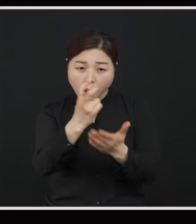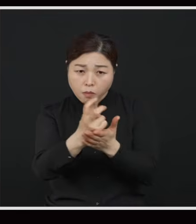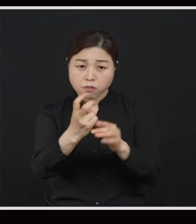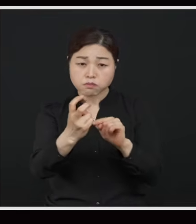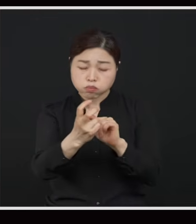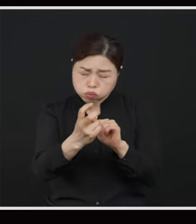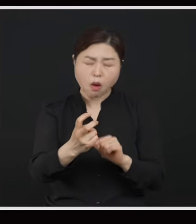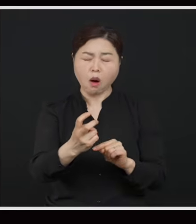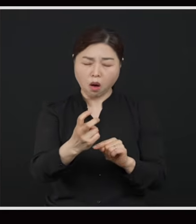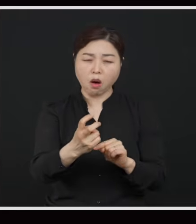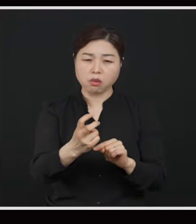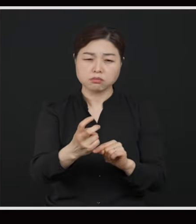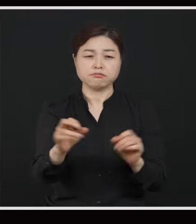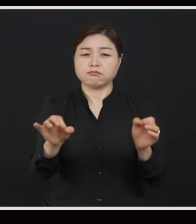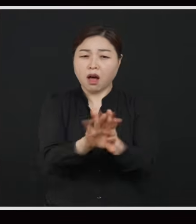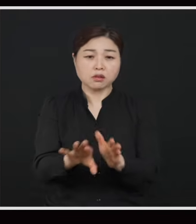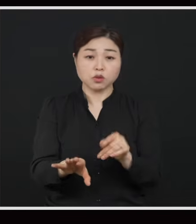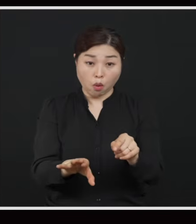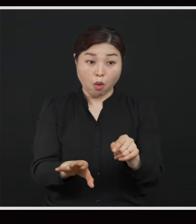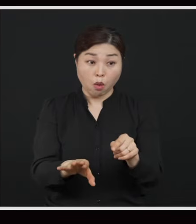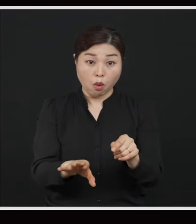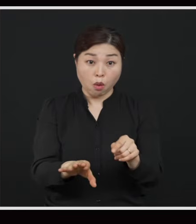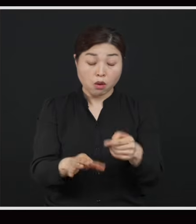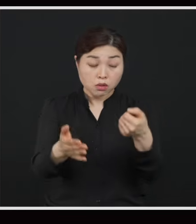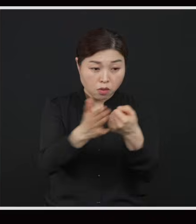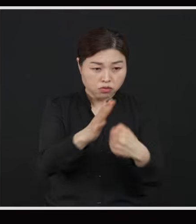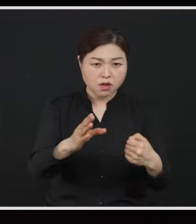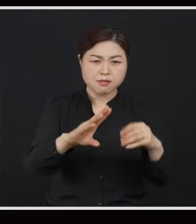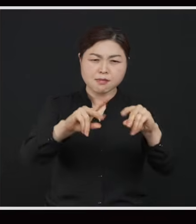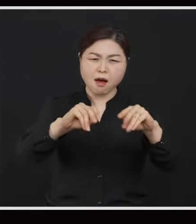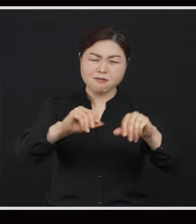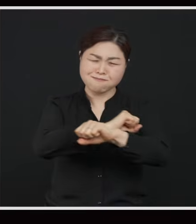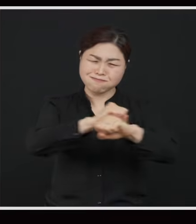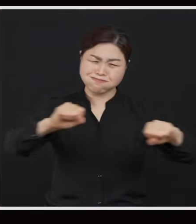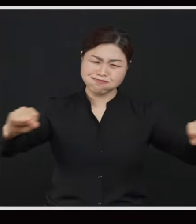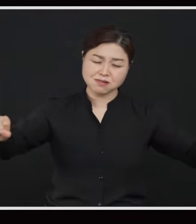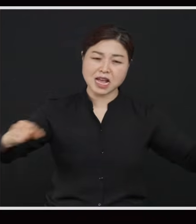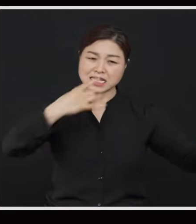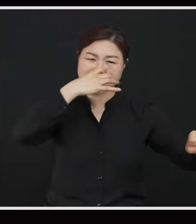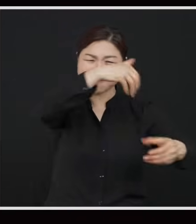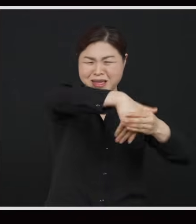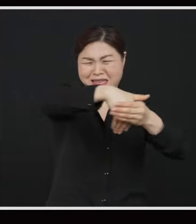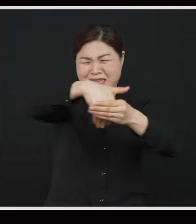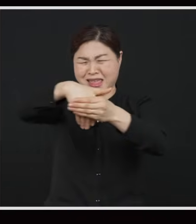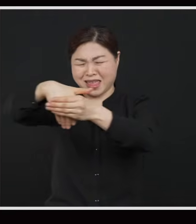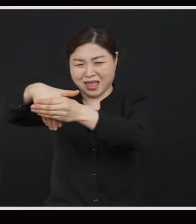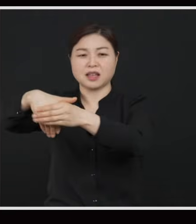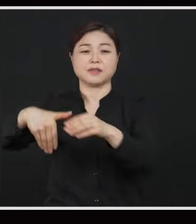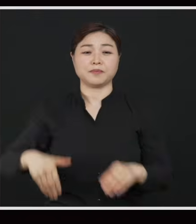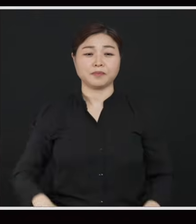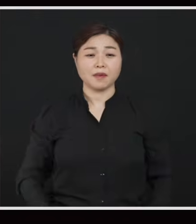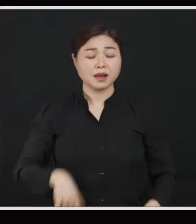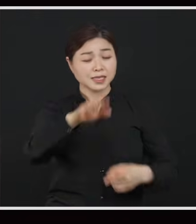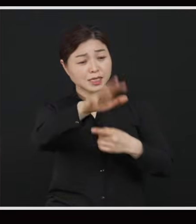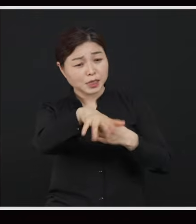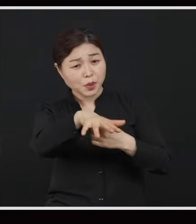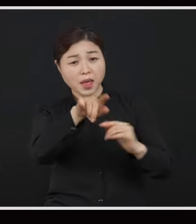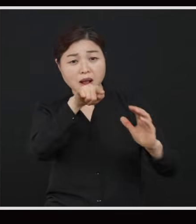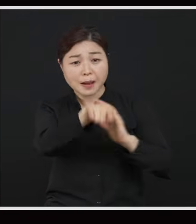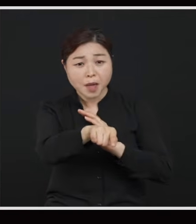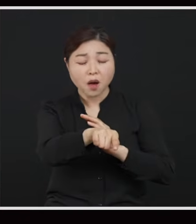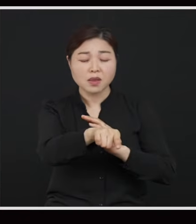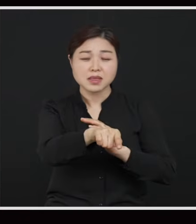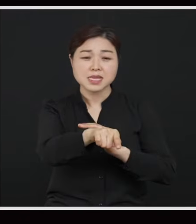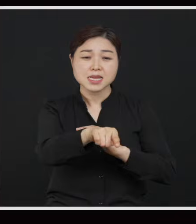막 심습니다. 미국의 땅덩어리가 넓지 않습니까? 미국의 지금 시골에 가보시면은 그